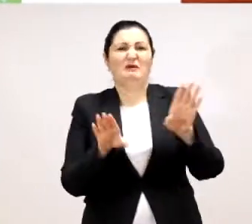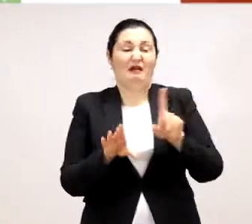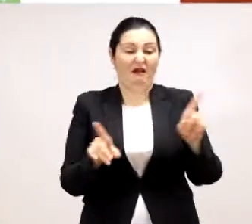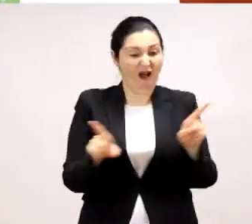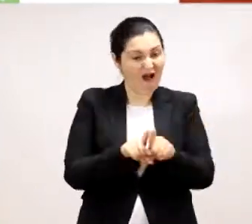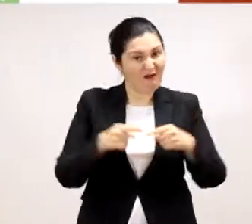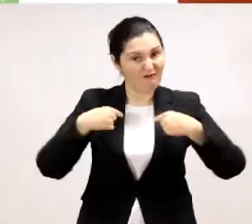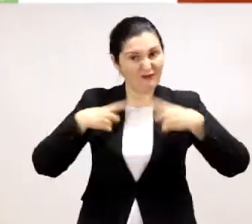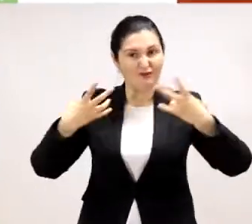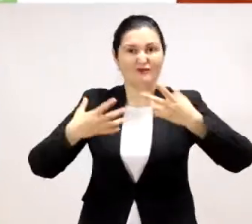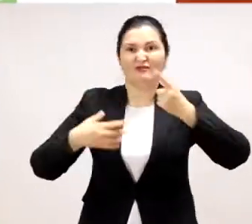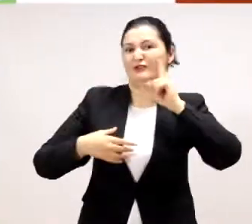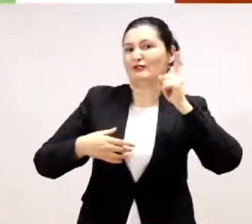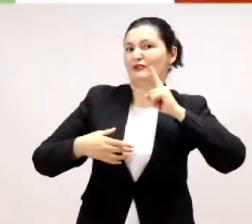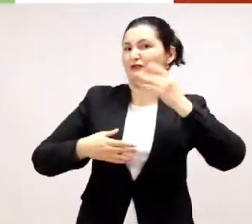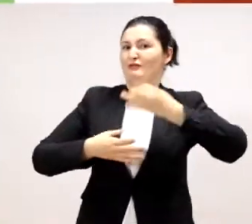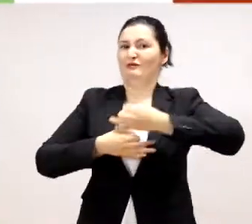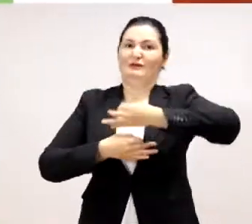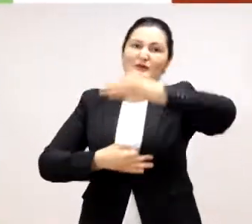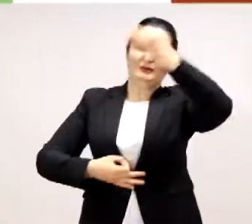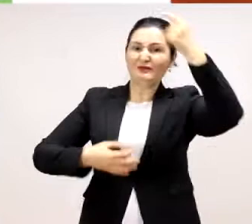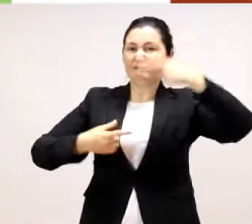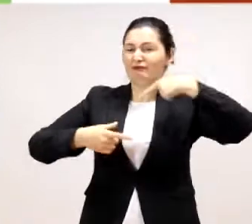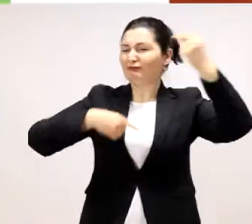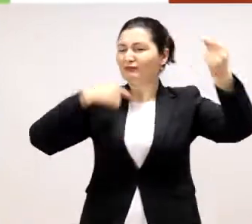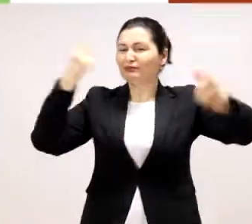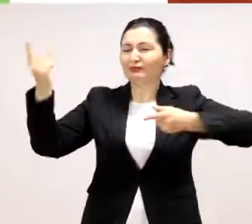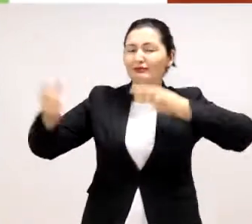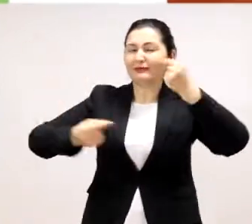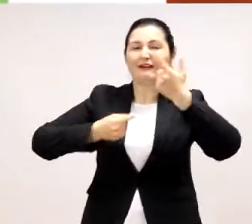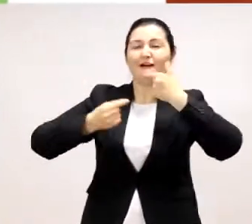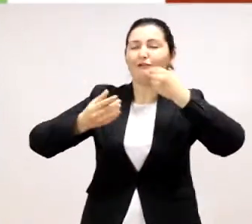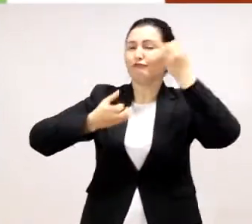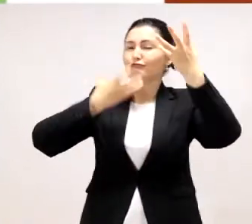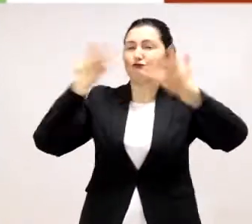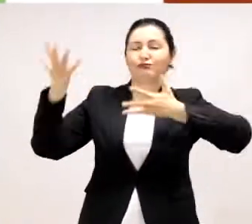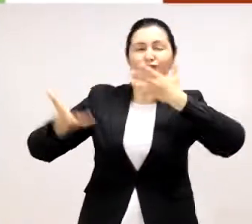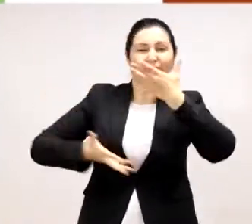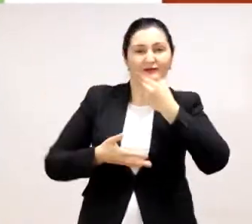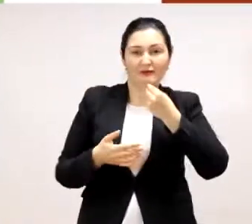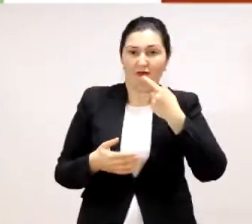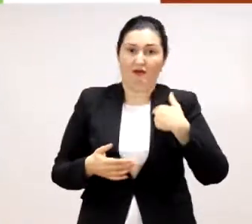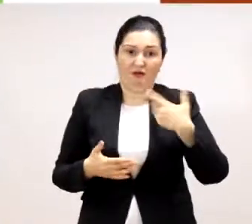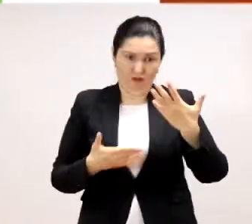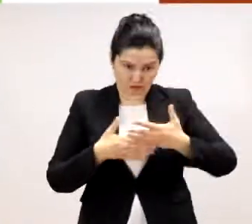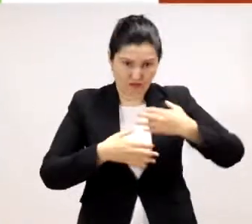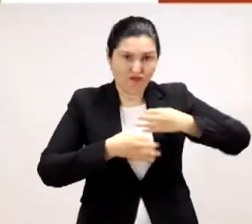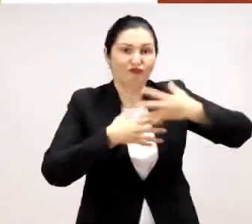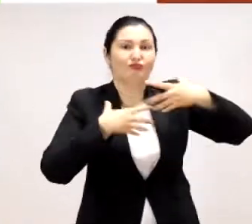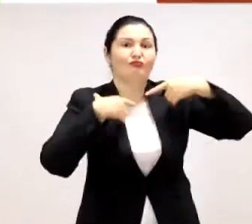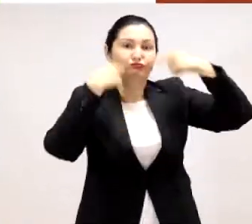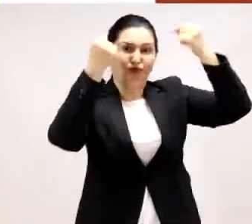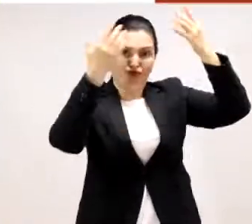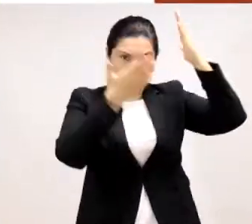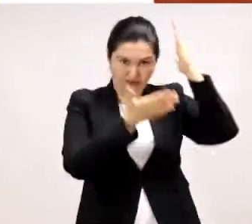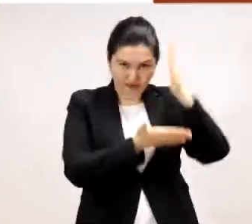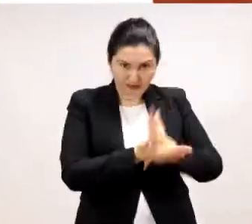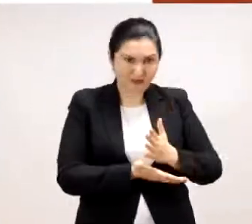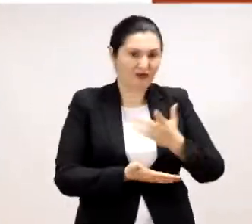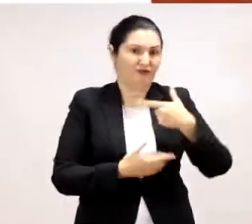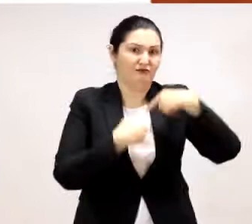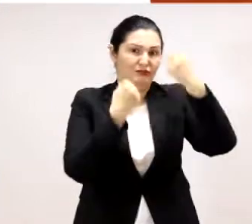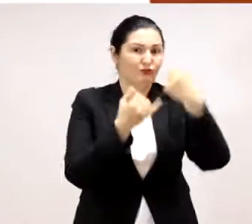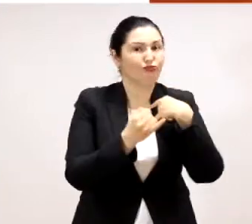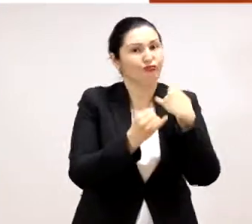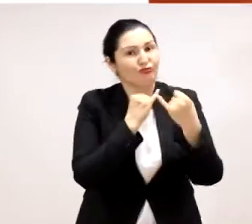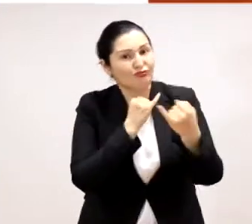بر این قامت بلند صدبرگ دلپسند داشته باشد. ما قامت بلند، برگهای دلپسند داریم، با